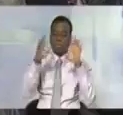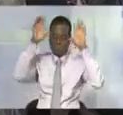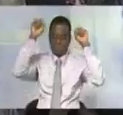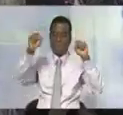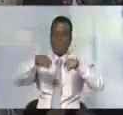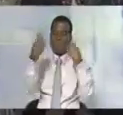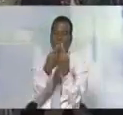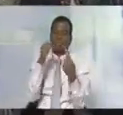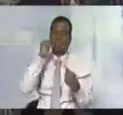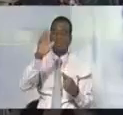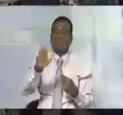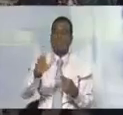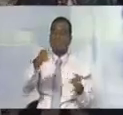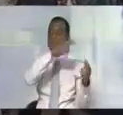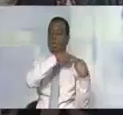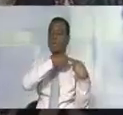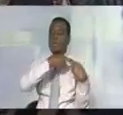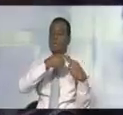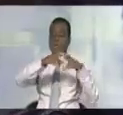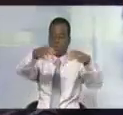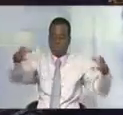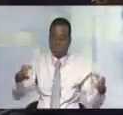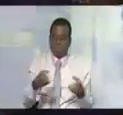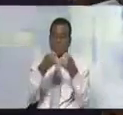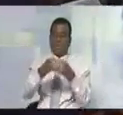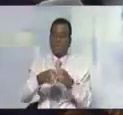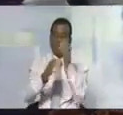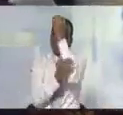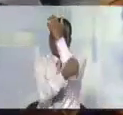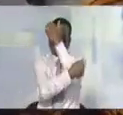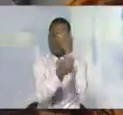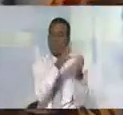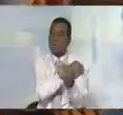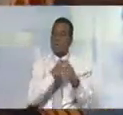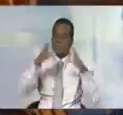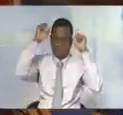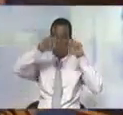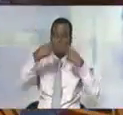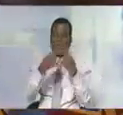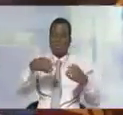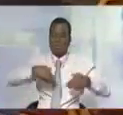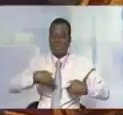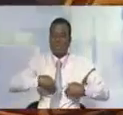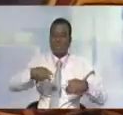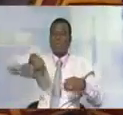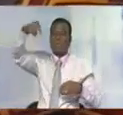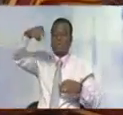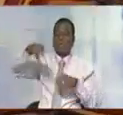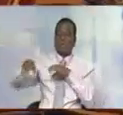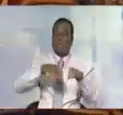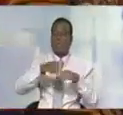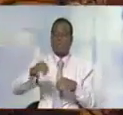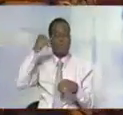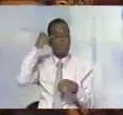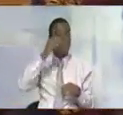de groupements de femmes, les responsables des coopératives de la filière manioc et les présidents de groupements de jeunes de la région du Béré se sont fait une